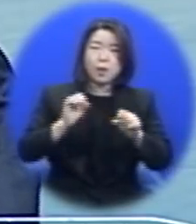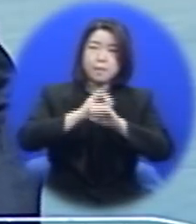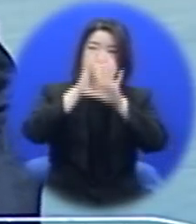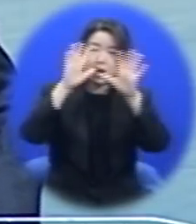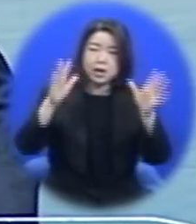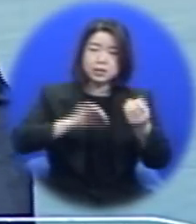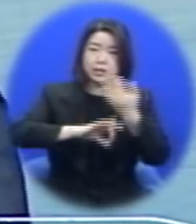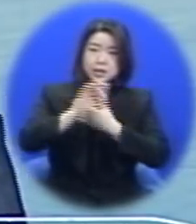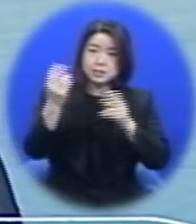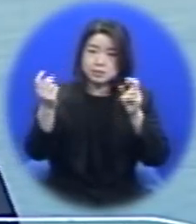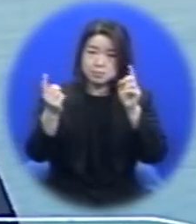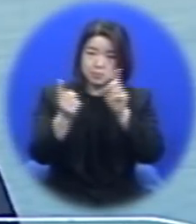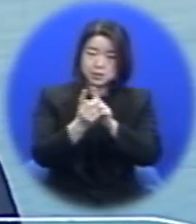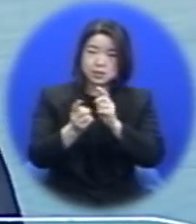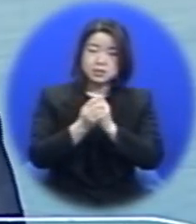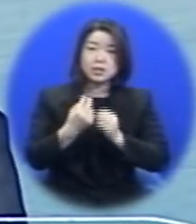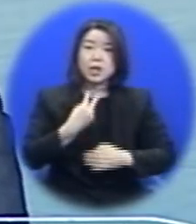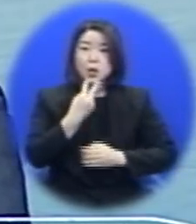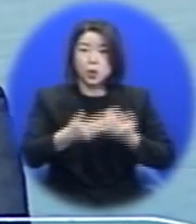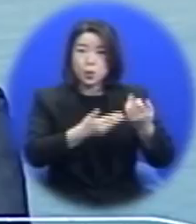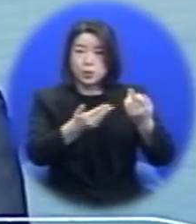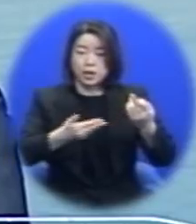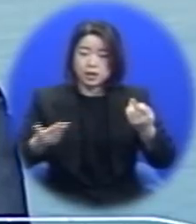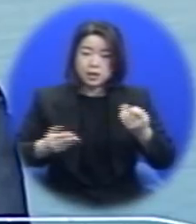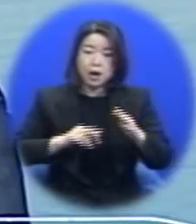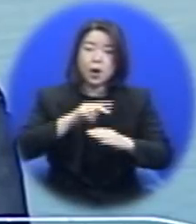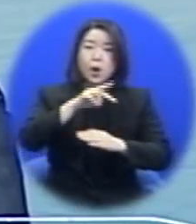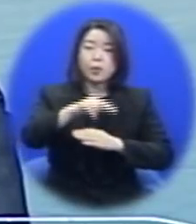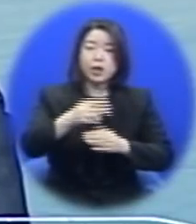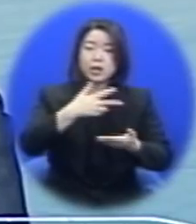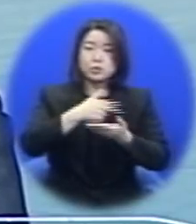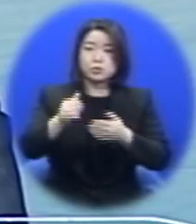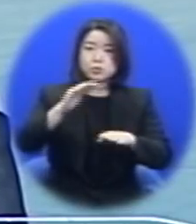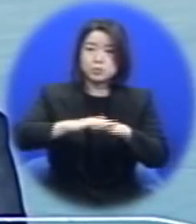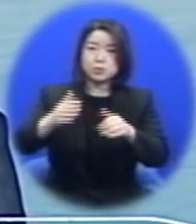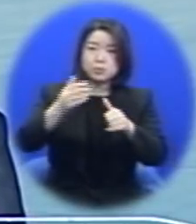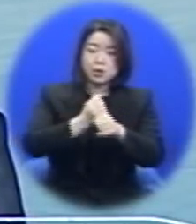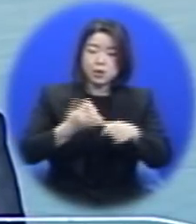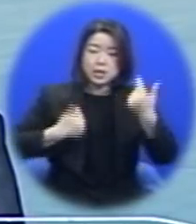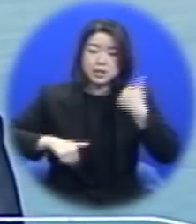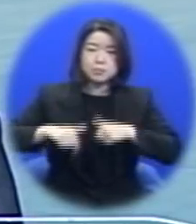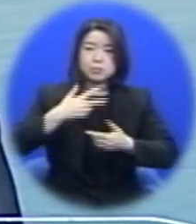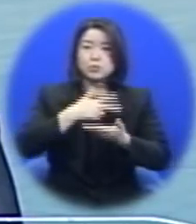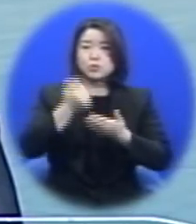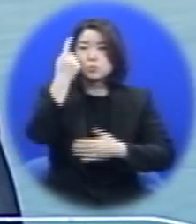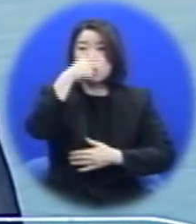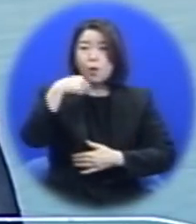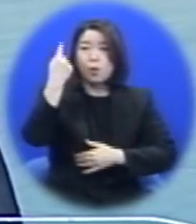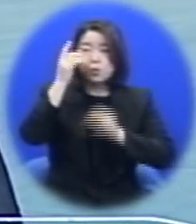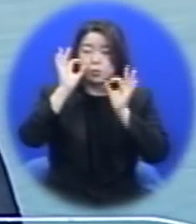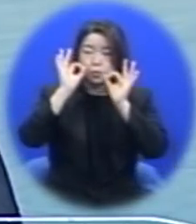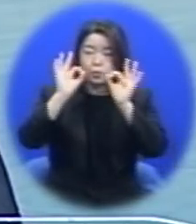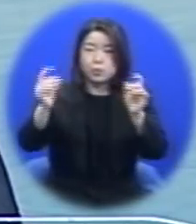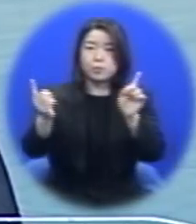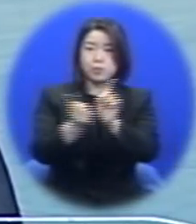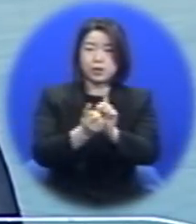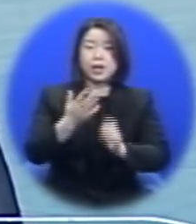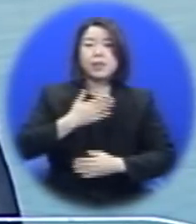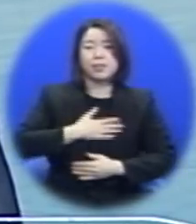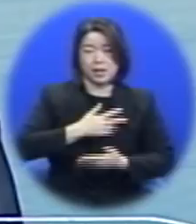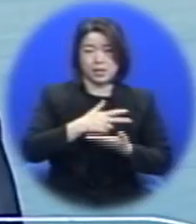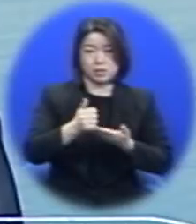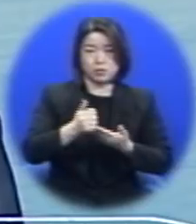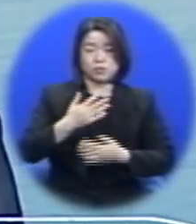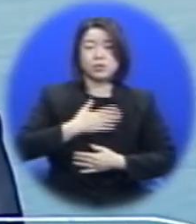요단강을 건너가서 주의 손을 붙잡고 기쁨으로 주의 얼굴 배우리 나의 주를 나의 주를 내가